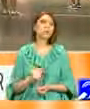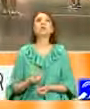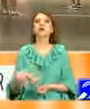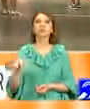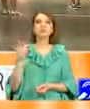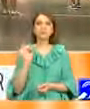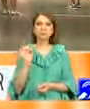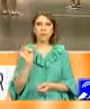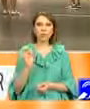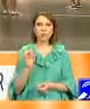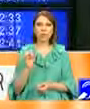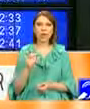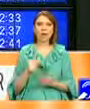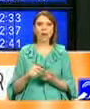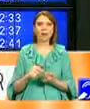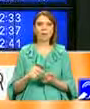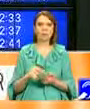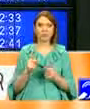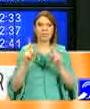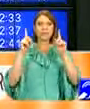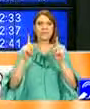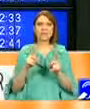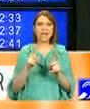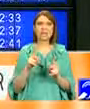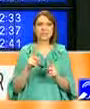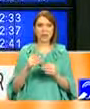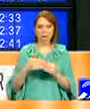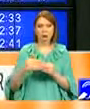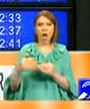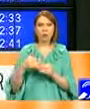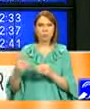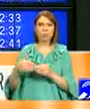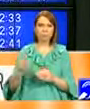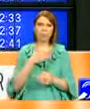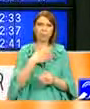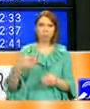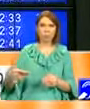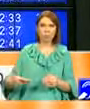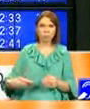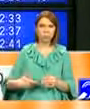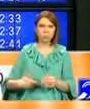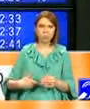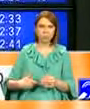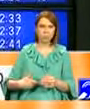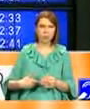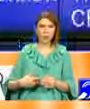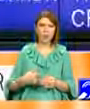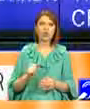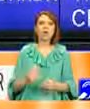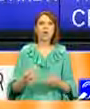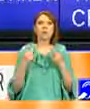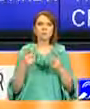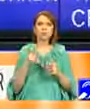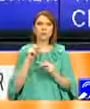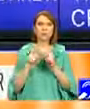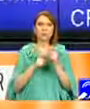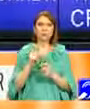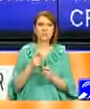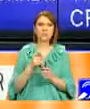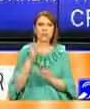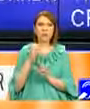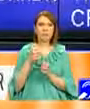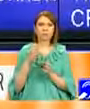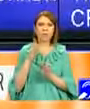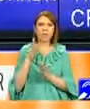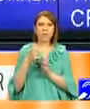pe rutele dintre stațiile Brănești, Fundulea și Chitila Perici, în principal vorbind despre locomotive